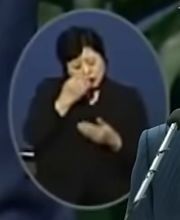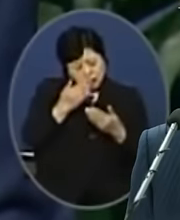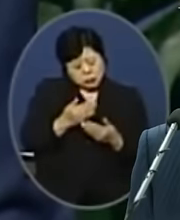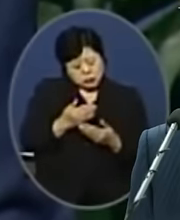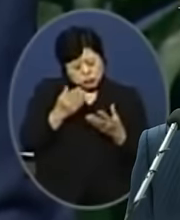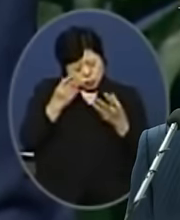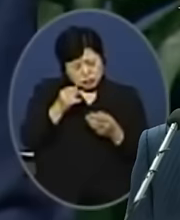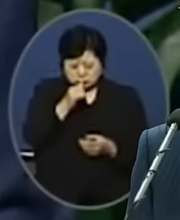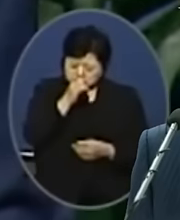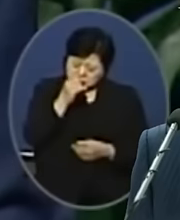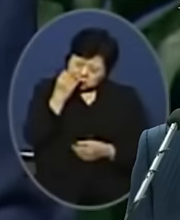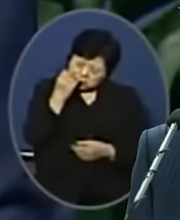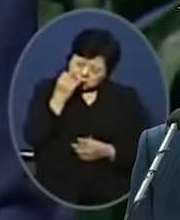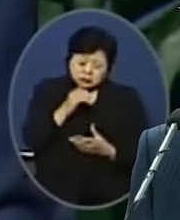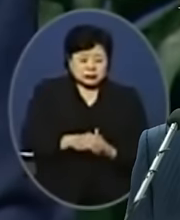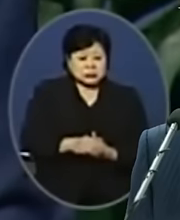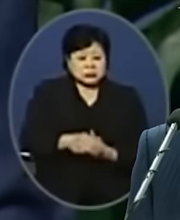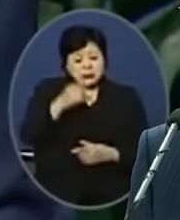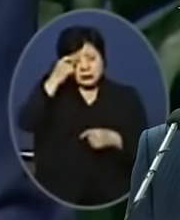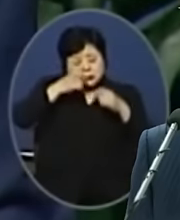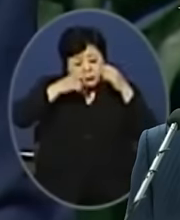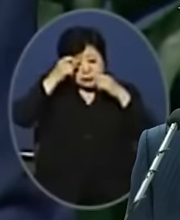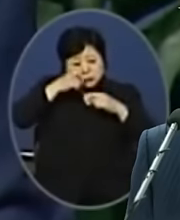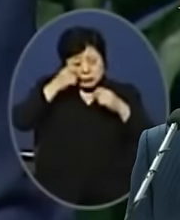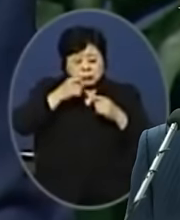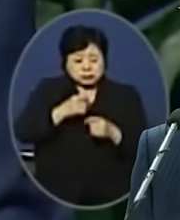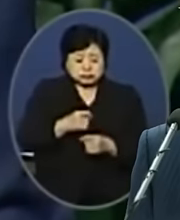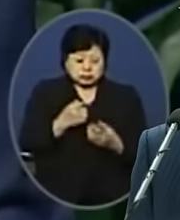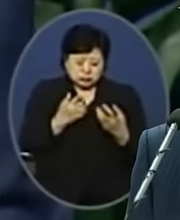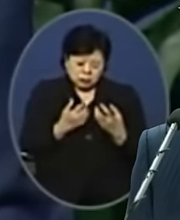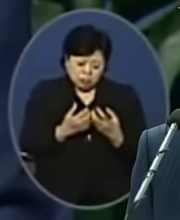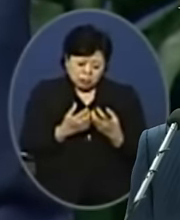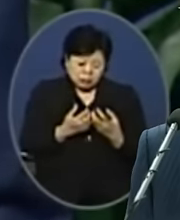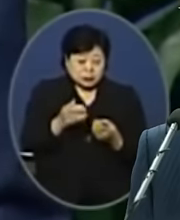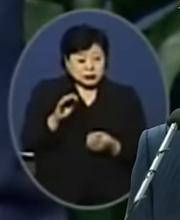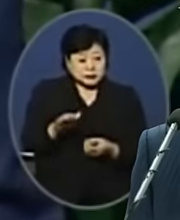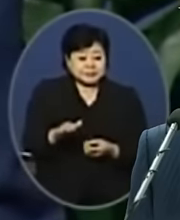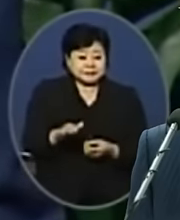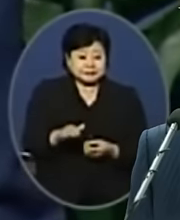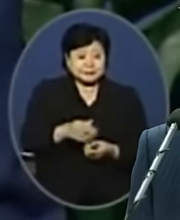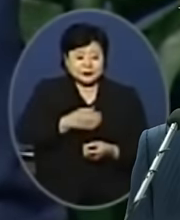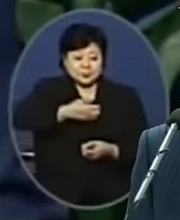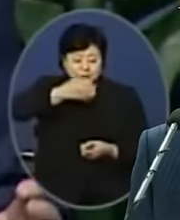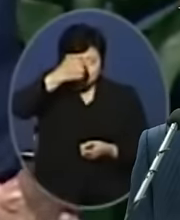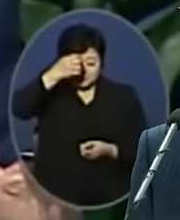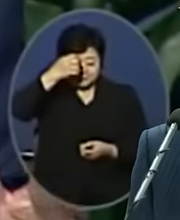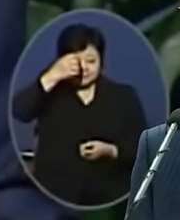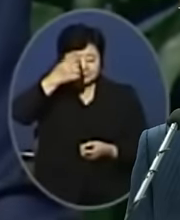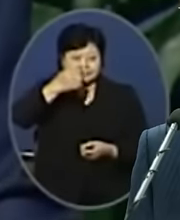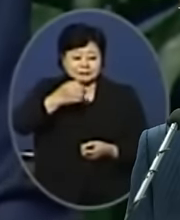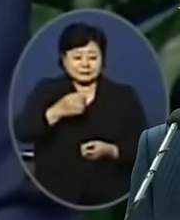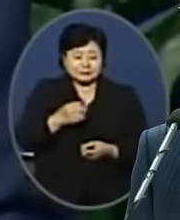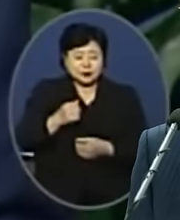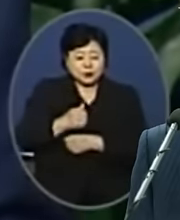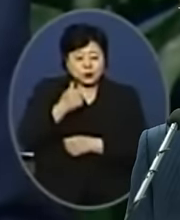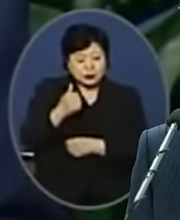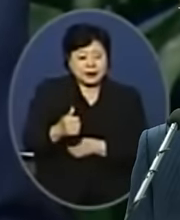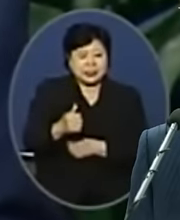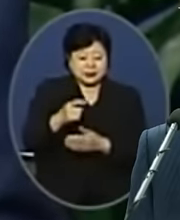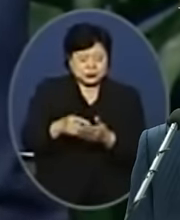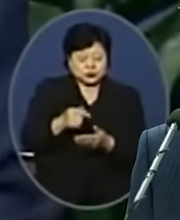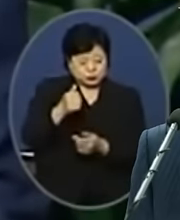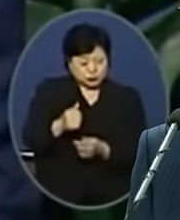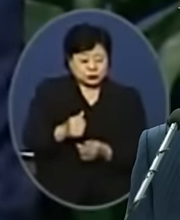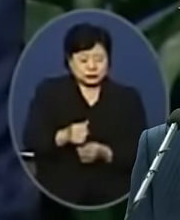하게 되느냐, 슬프게 이루 말할 수 없었습니다. 그러나 여러분, 꿈은 보디발의 집 총무로